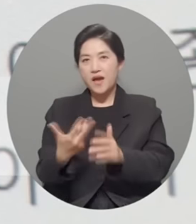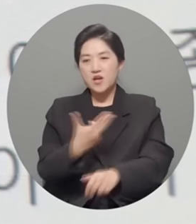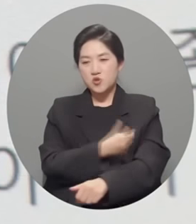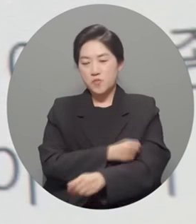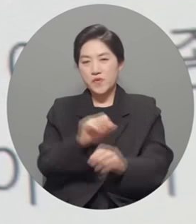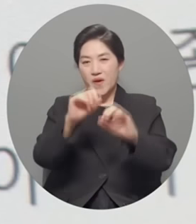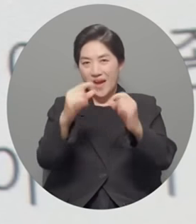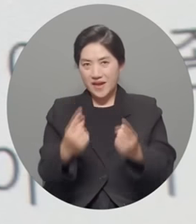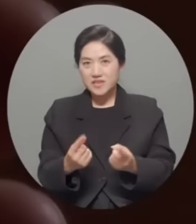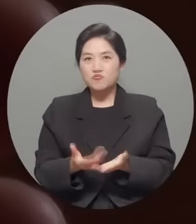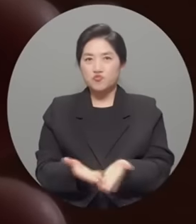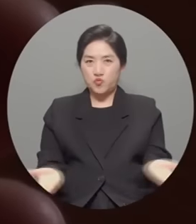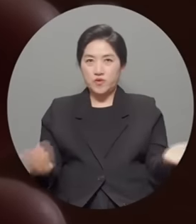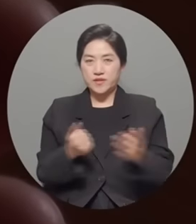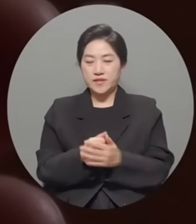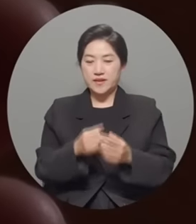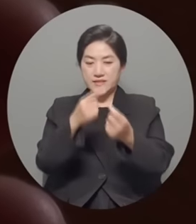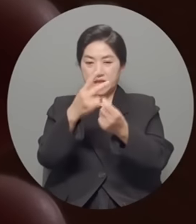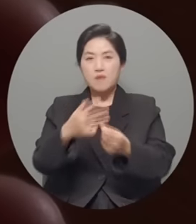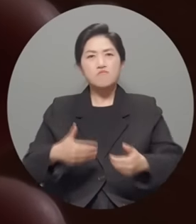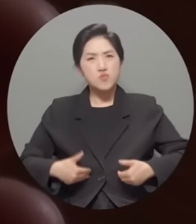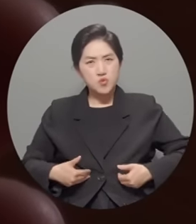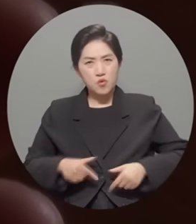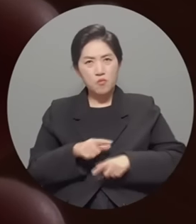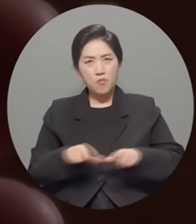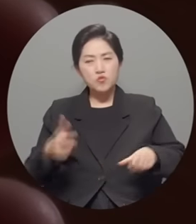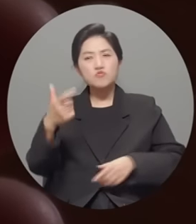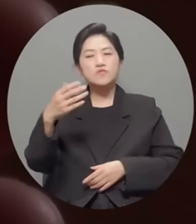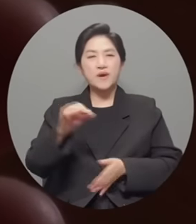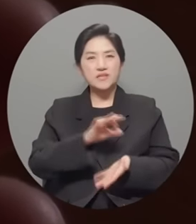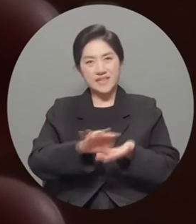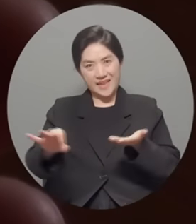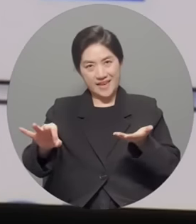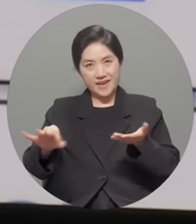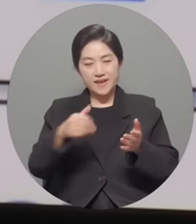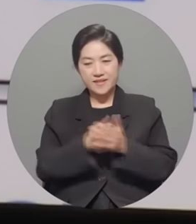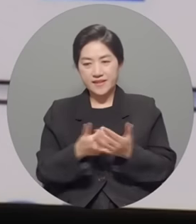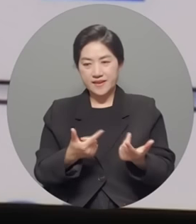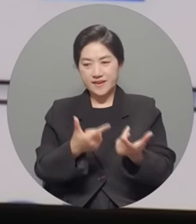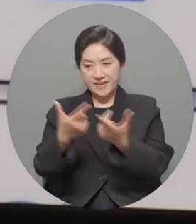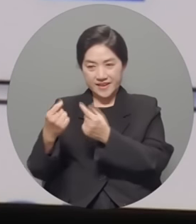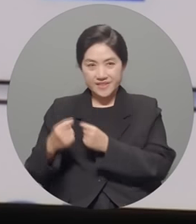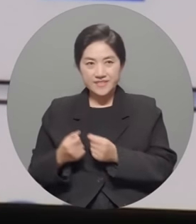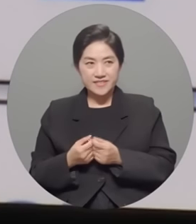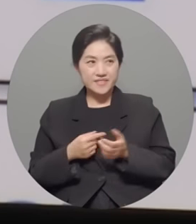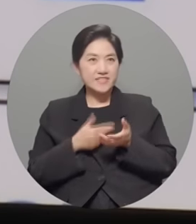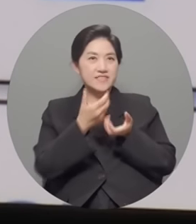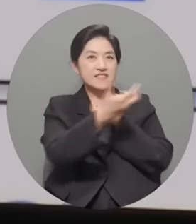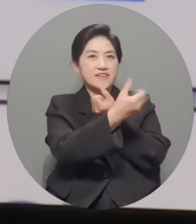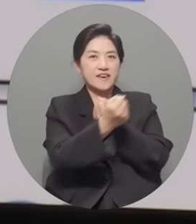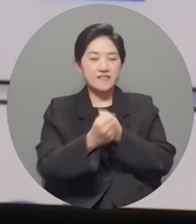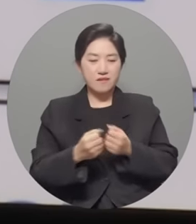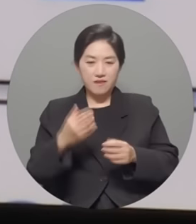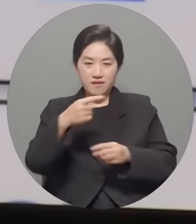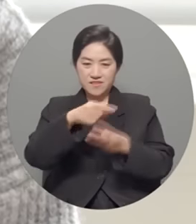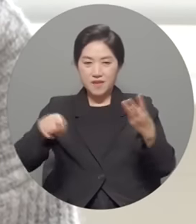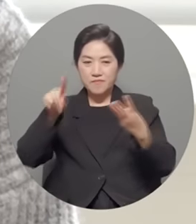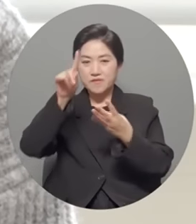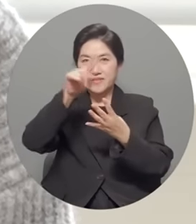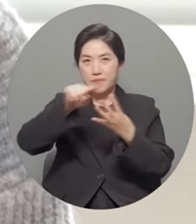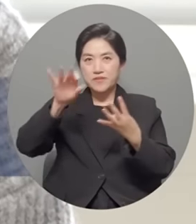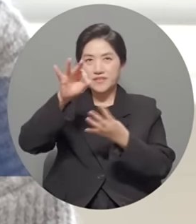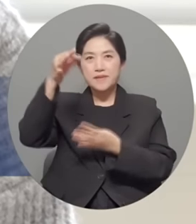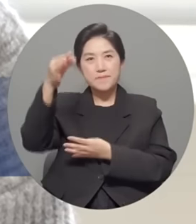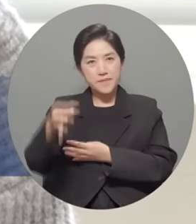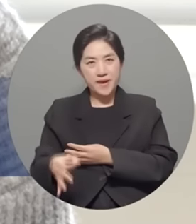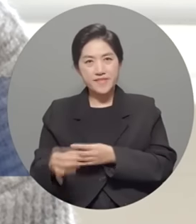겁니다. 3회 접종이 필요하고 보통 60만 원이 드는데 공동구매로 가격을 4분의 3 수준으로 낮췄습니다.